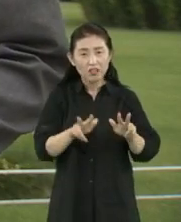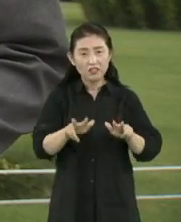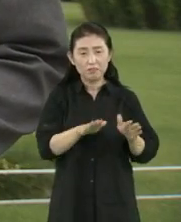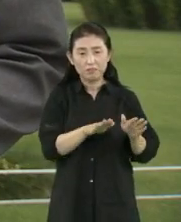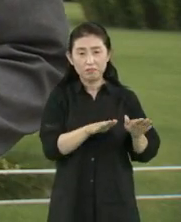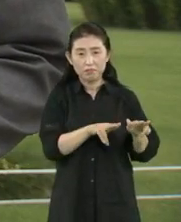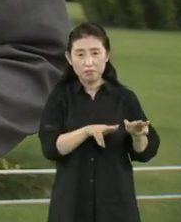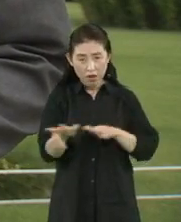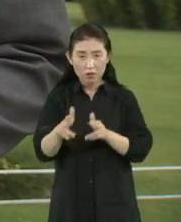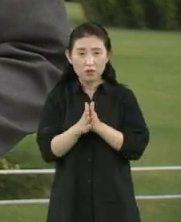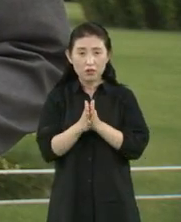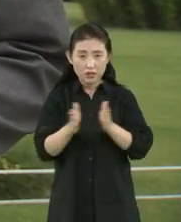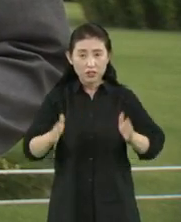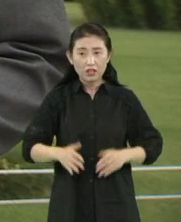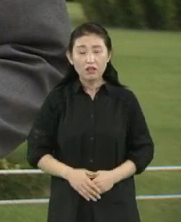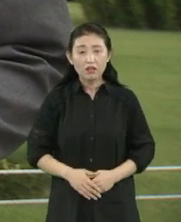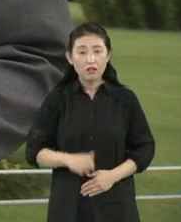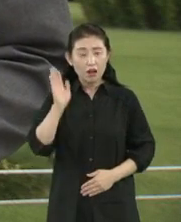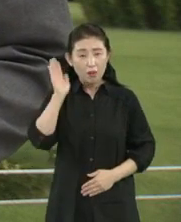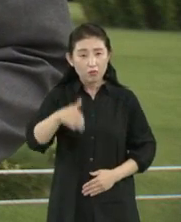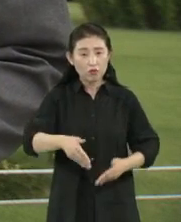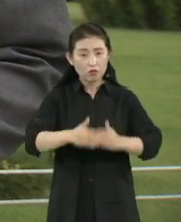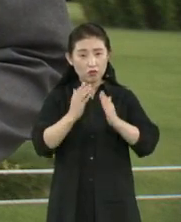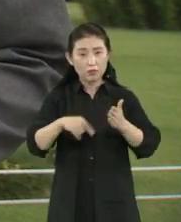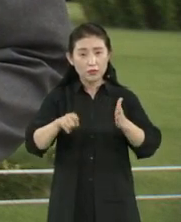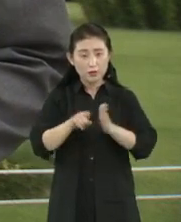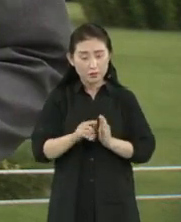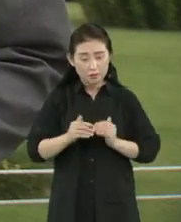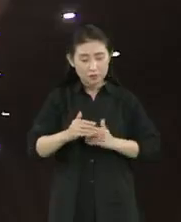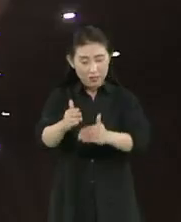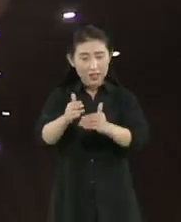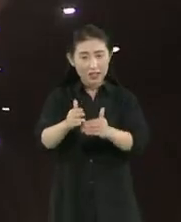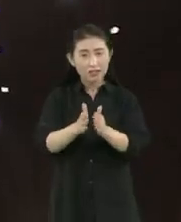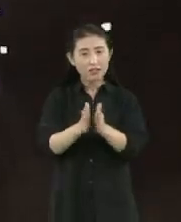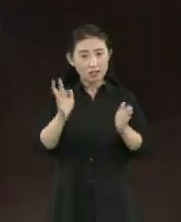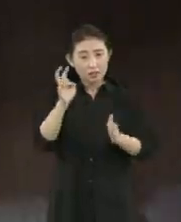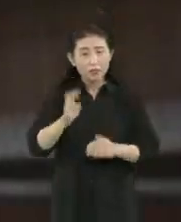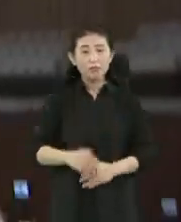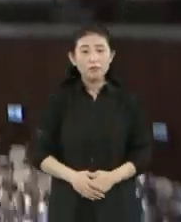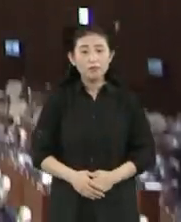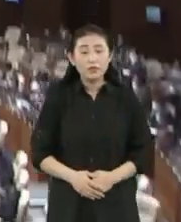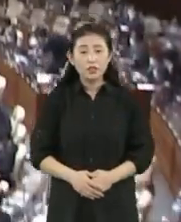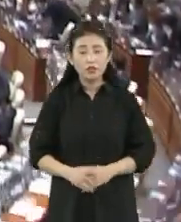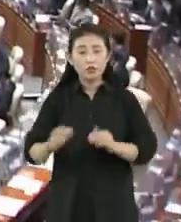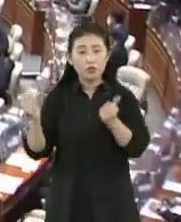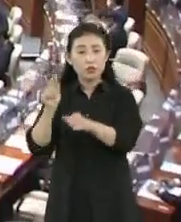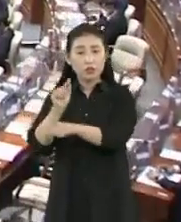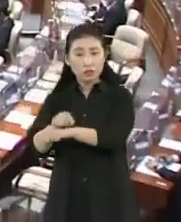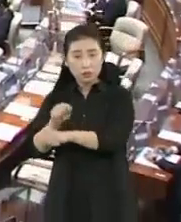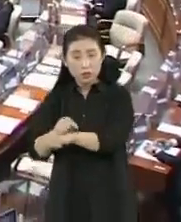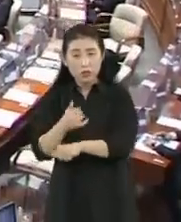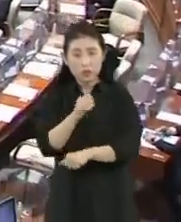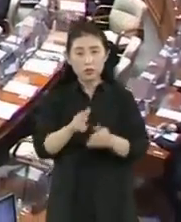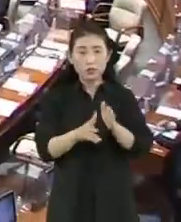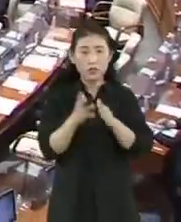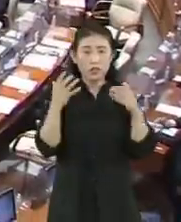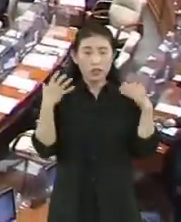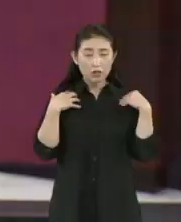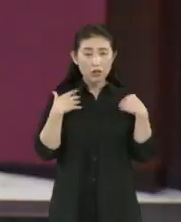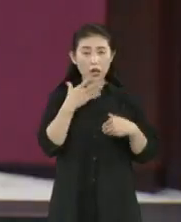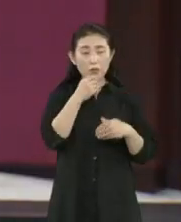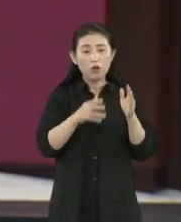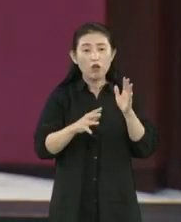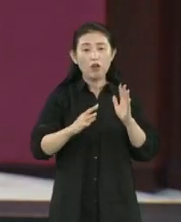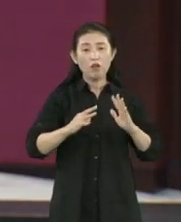국회 세종의사당 설치를 위한 후속 조치에 곧바로 착수합니다. 국회 사무처와 세종시, 행정중심